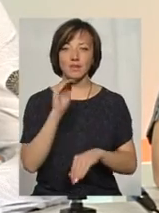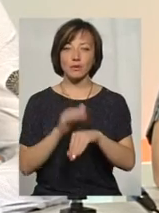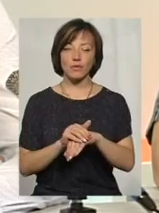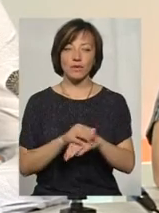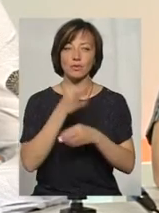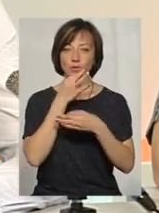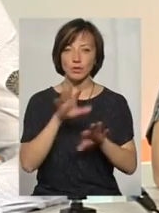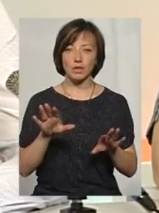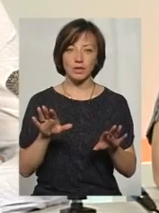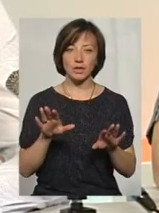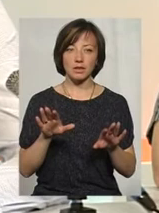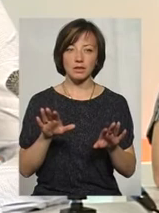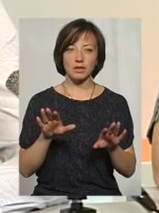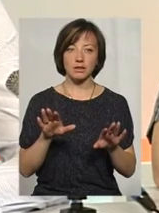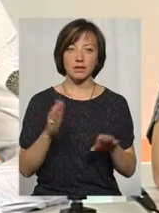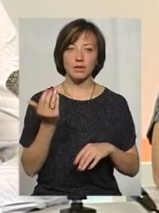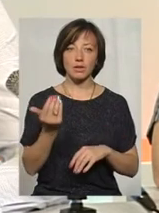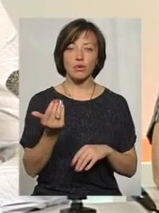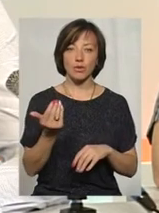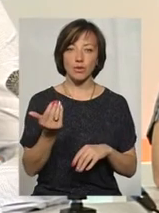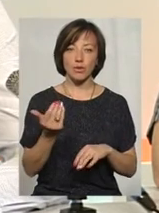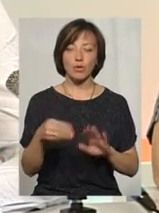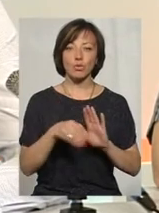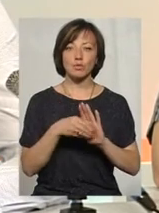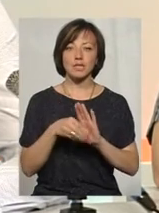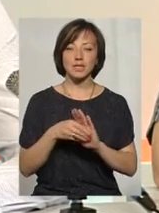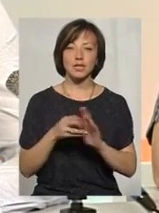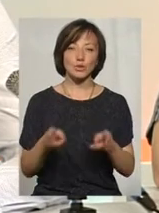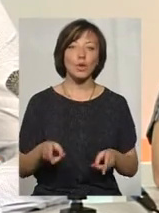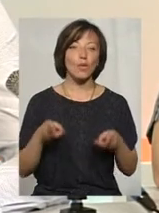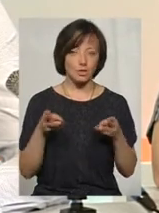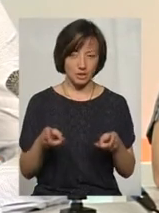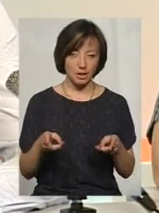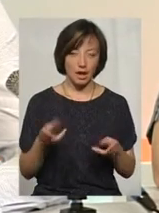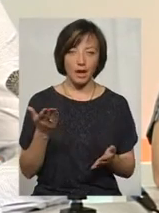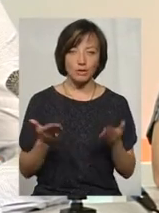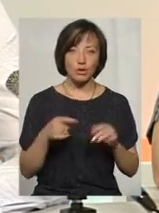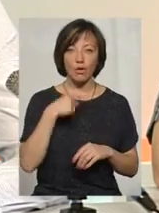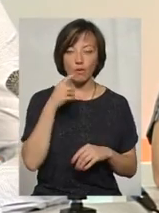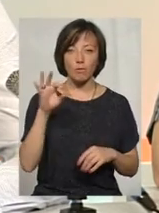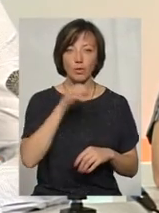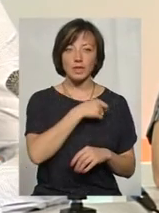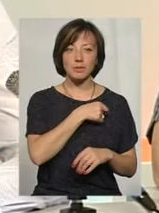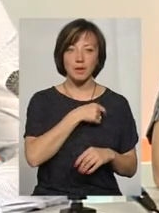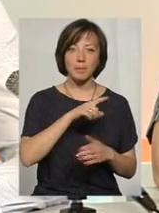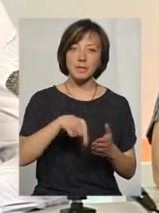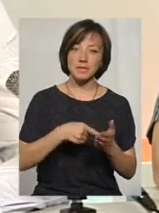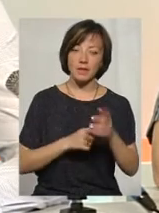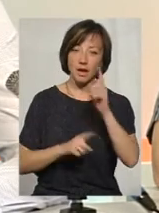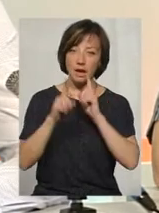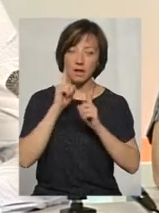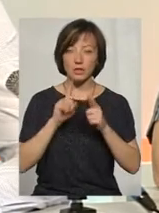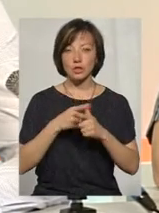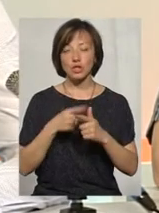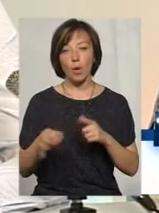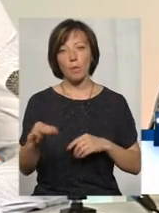зафіксувати будь-який там його корупційний злочин. Якщо ми говоримо про депутатів міських рад чи